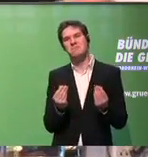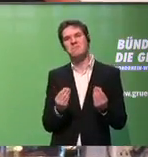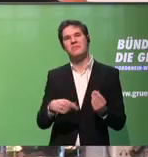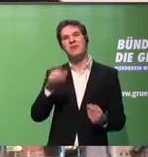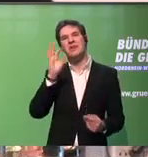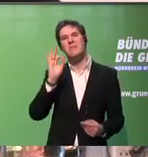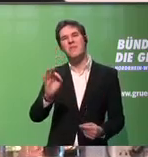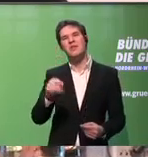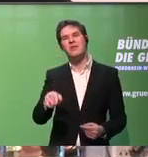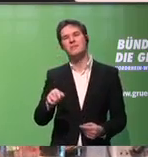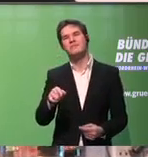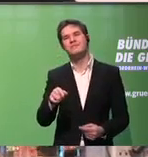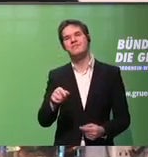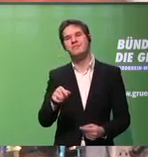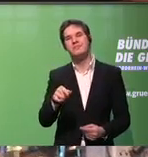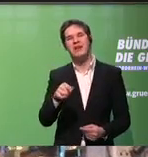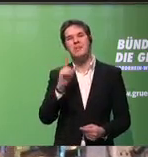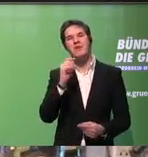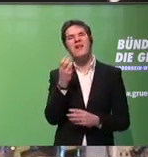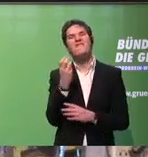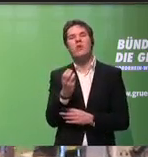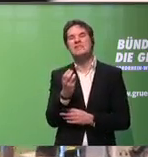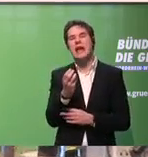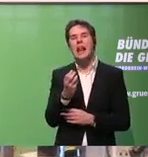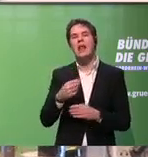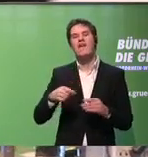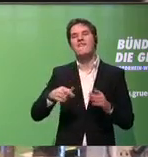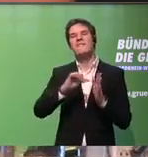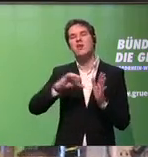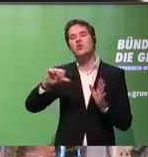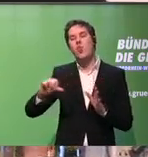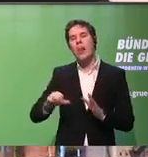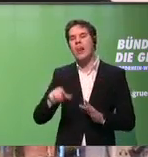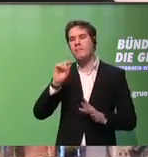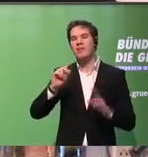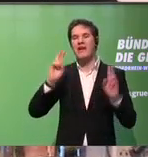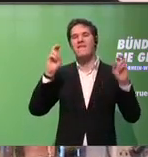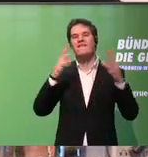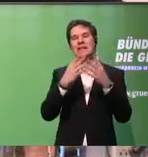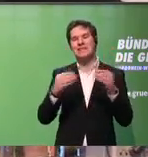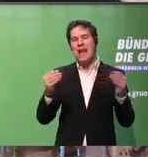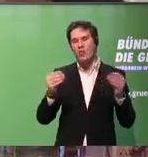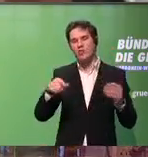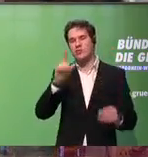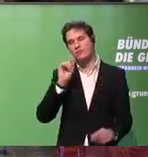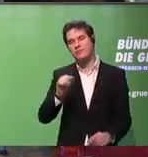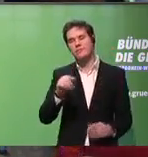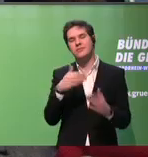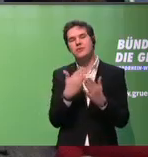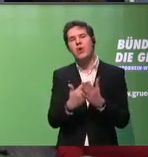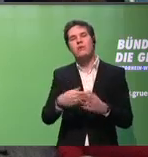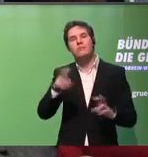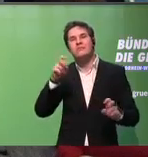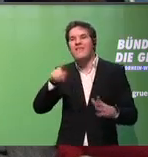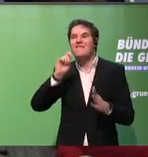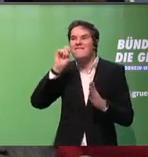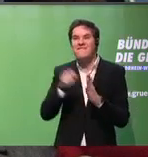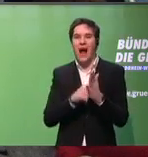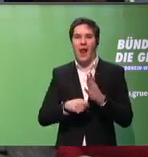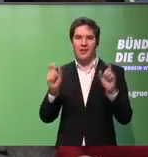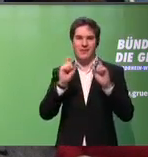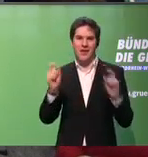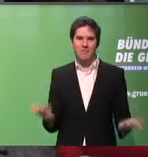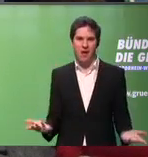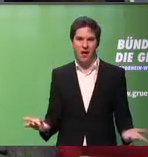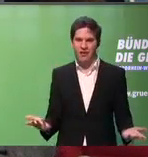out der Fossil Fuels, ja, ist eine Wahlgeschichte, dass wir